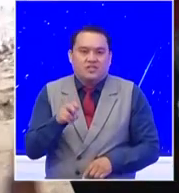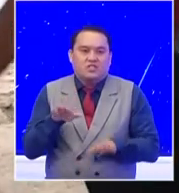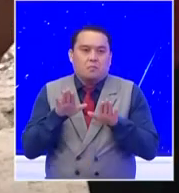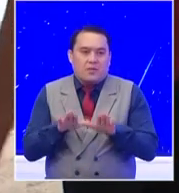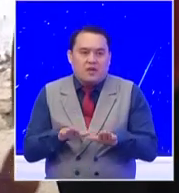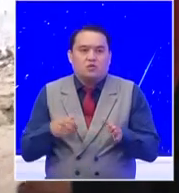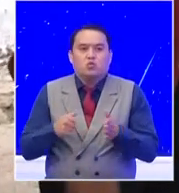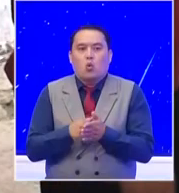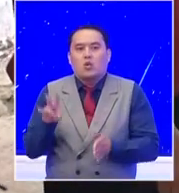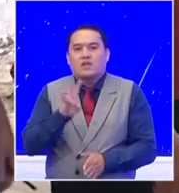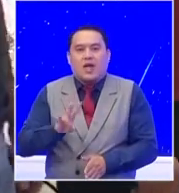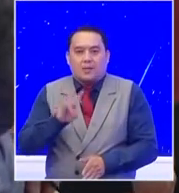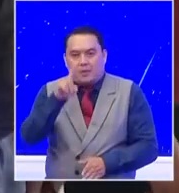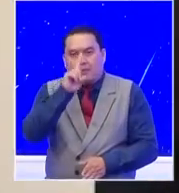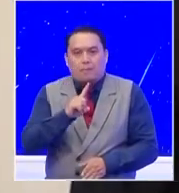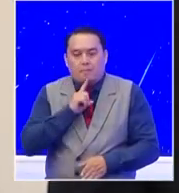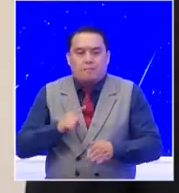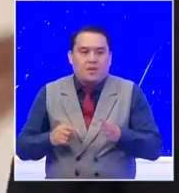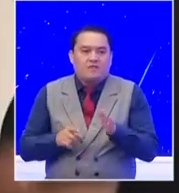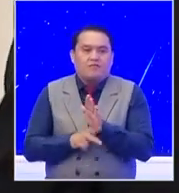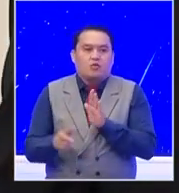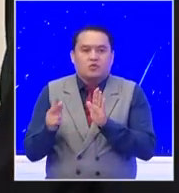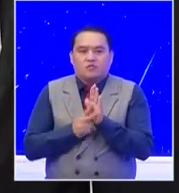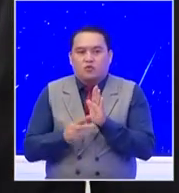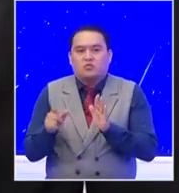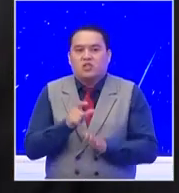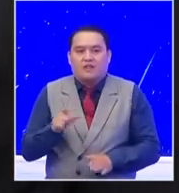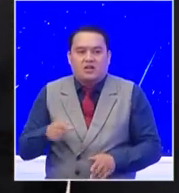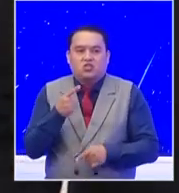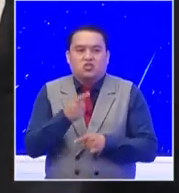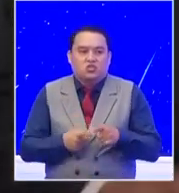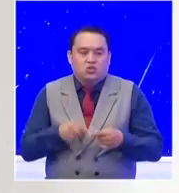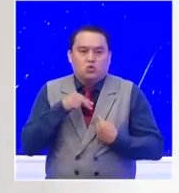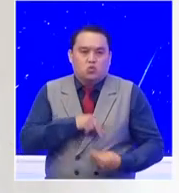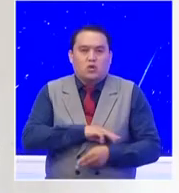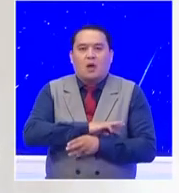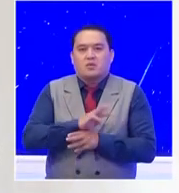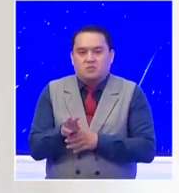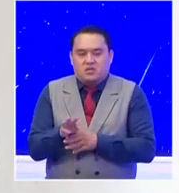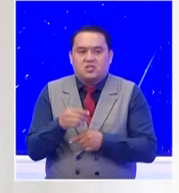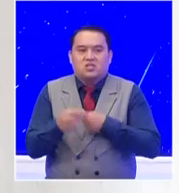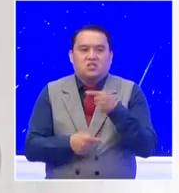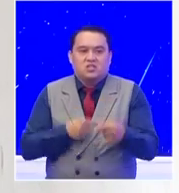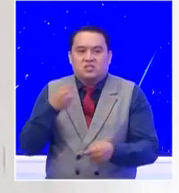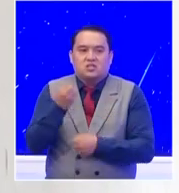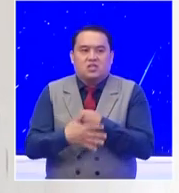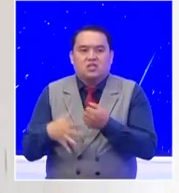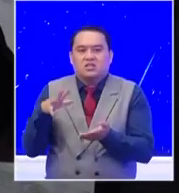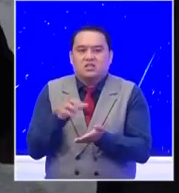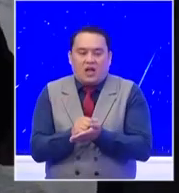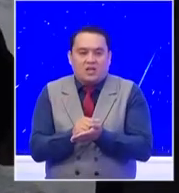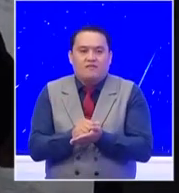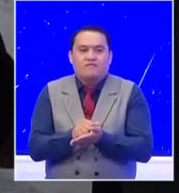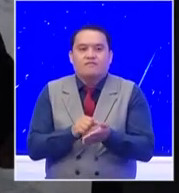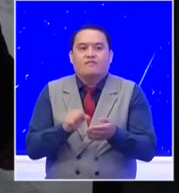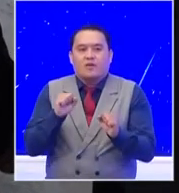мест. До ноября намерены завершить начатое 88 человек, половина из которых трудоустроена также через центр занятости. Однако этого,